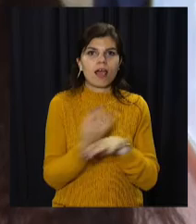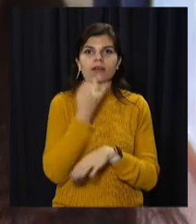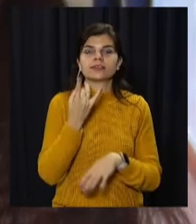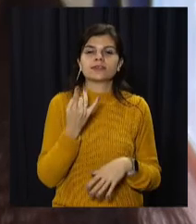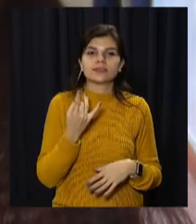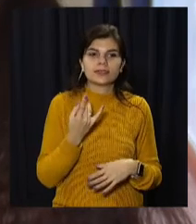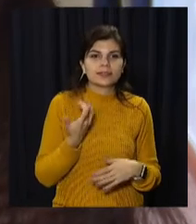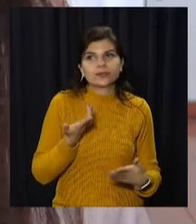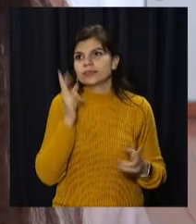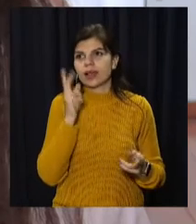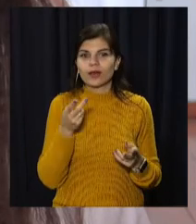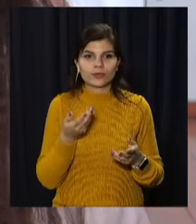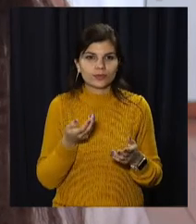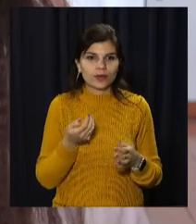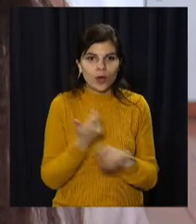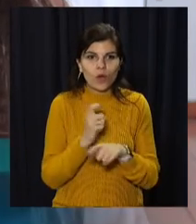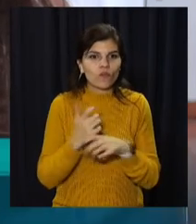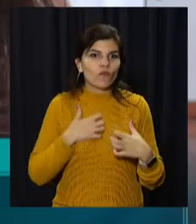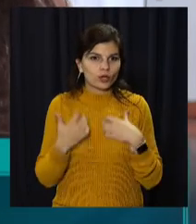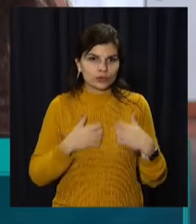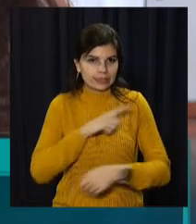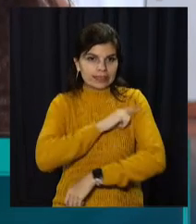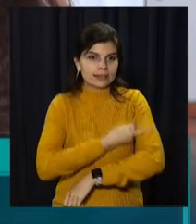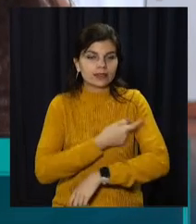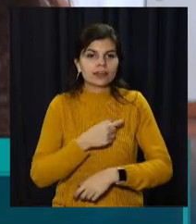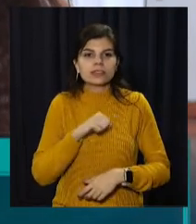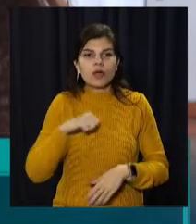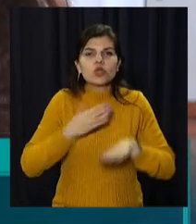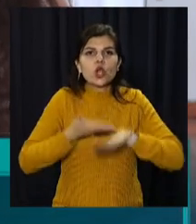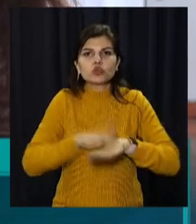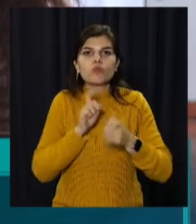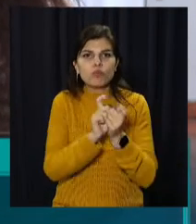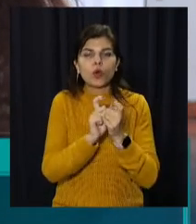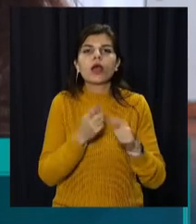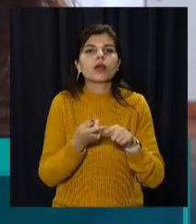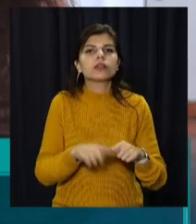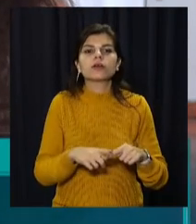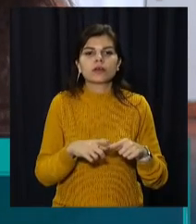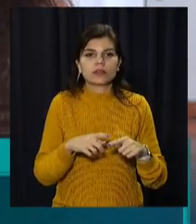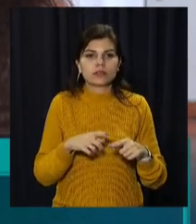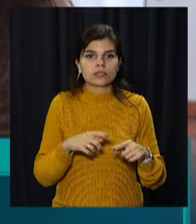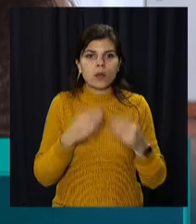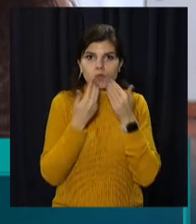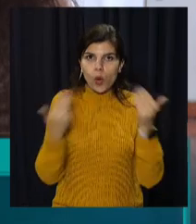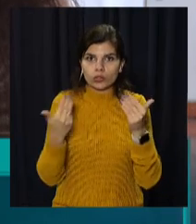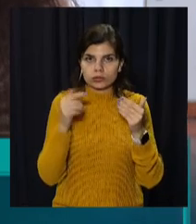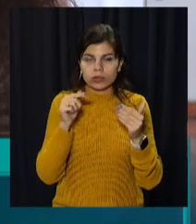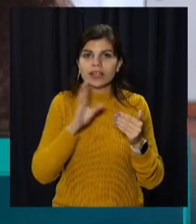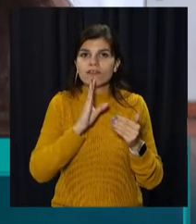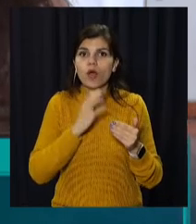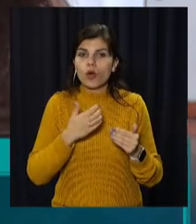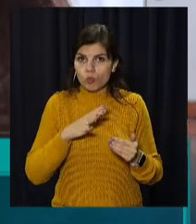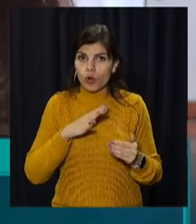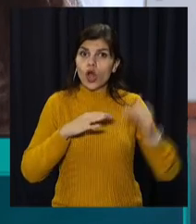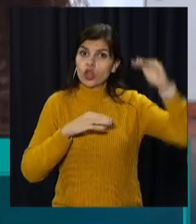дуже сильно хвилювалася. Найтяжчий бой – це був найпоследній. Дівчина хоч була і ніже мене, але вона